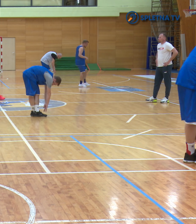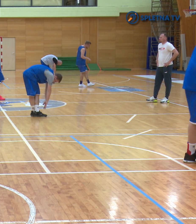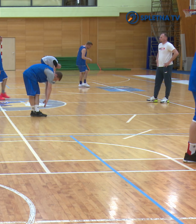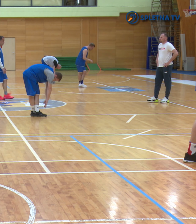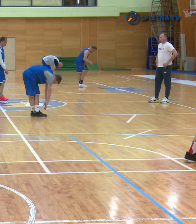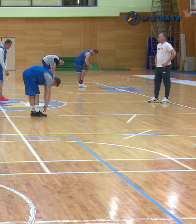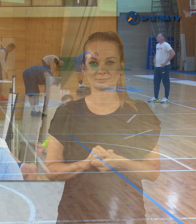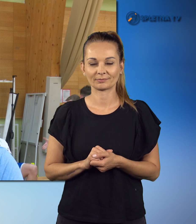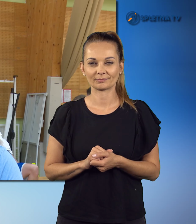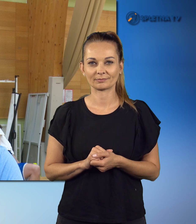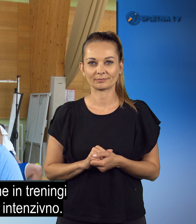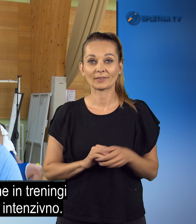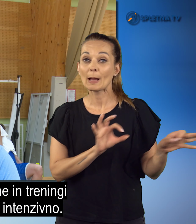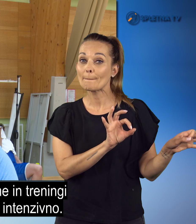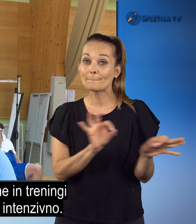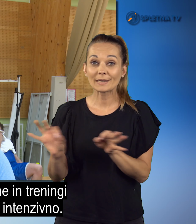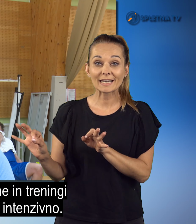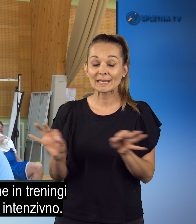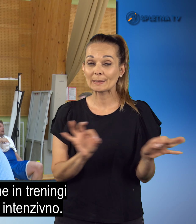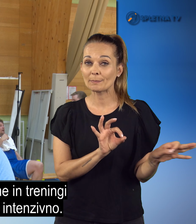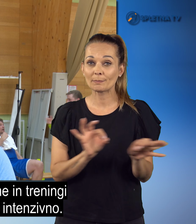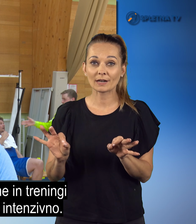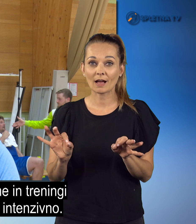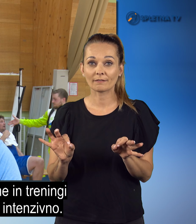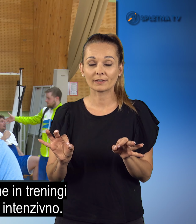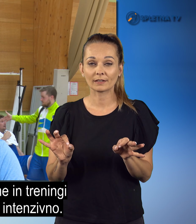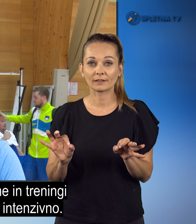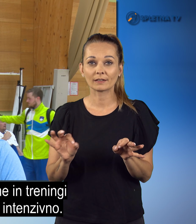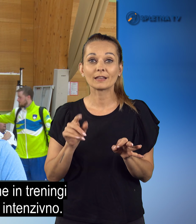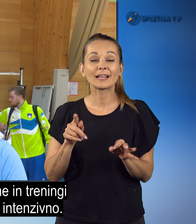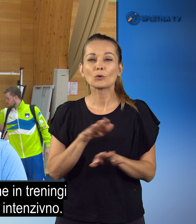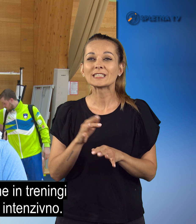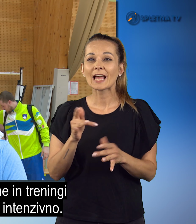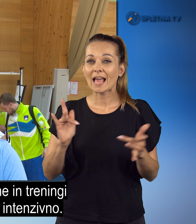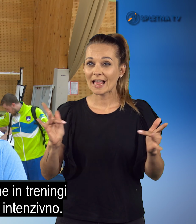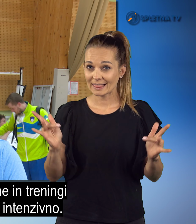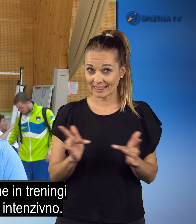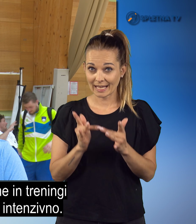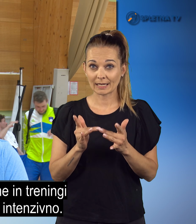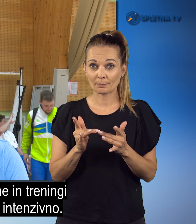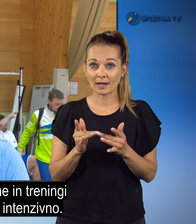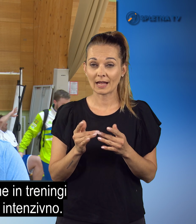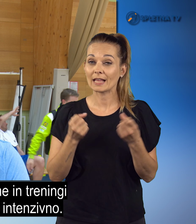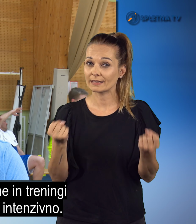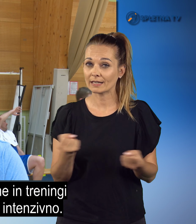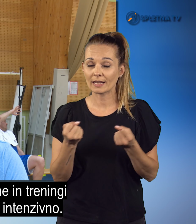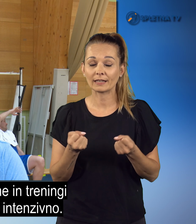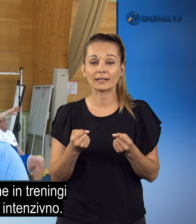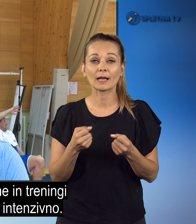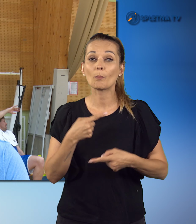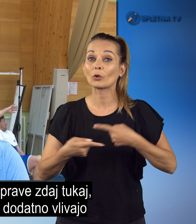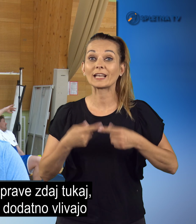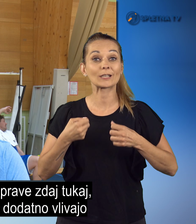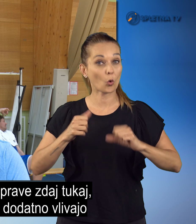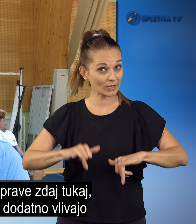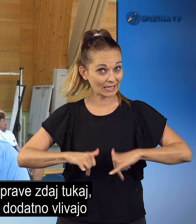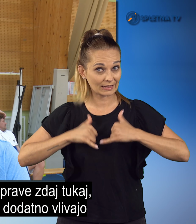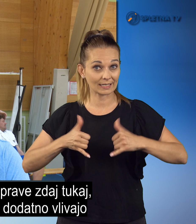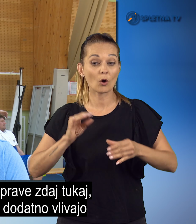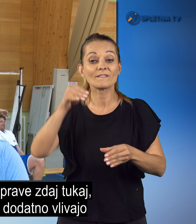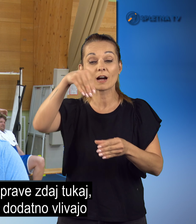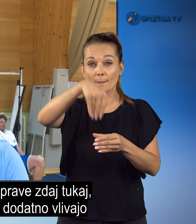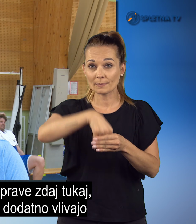That don't make it better. Priprave in vse tekme in treningi potekajo zelo intenzivno.